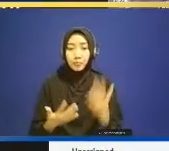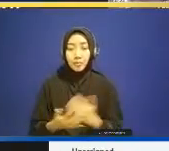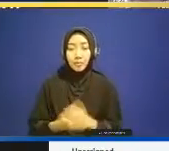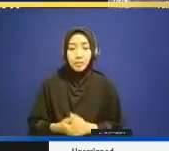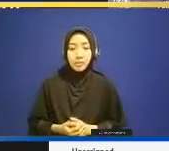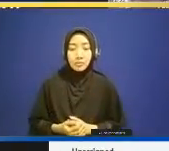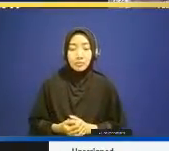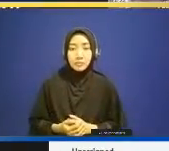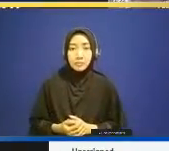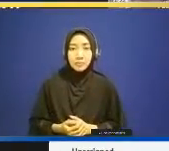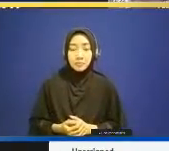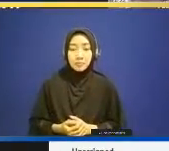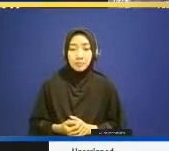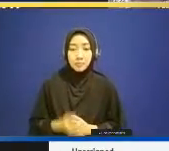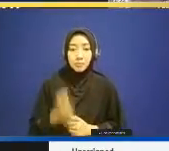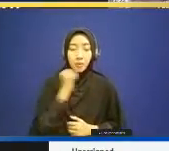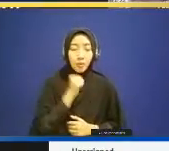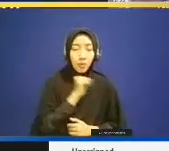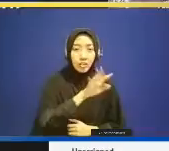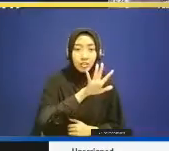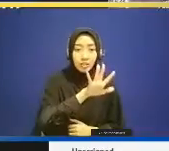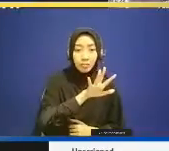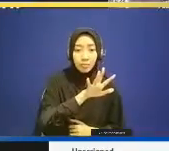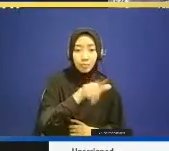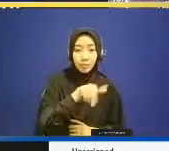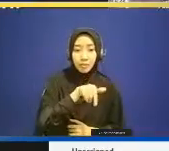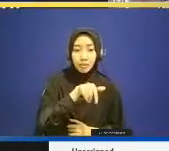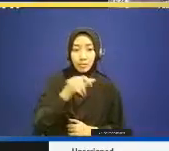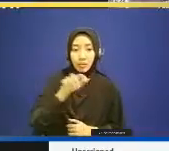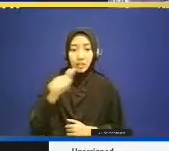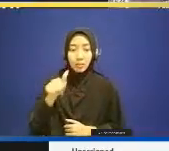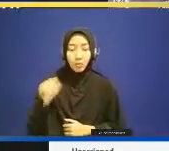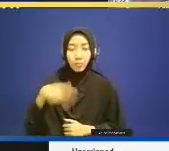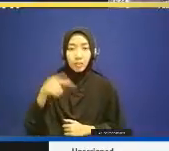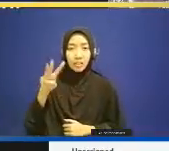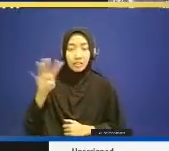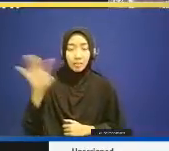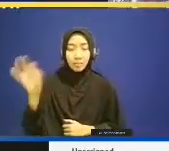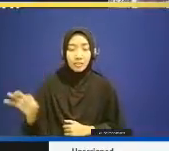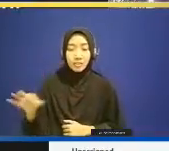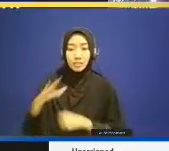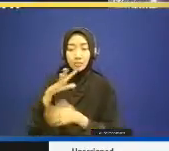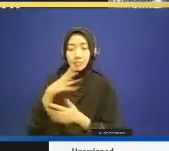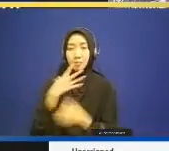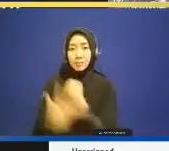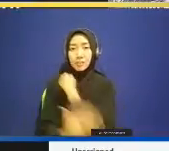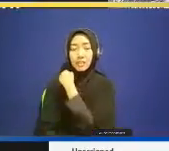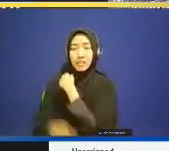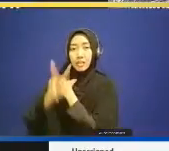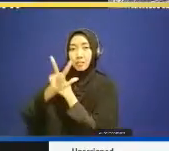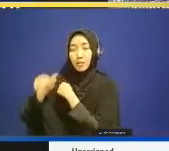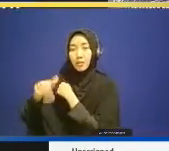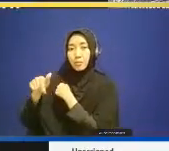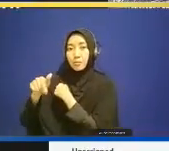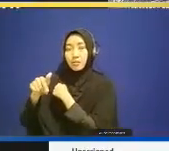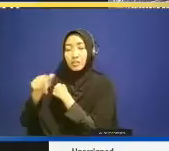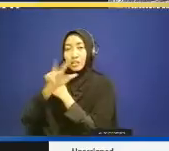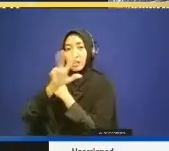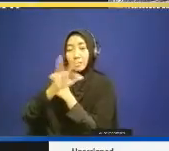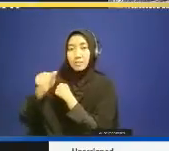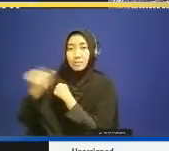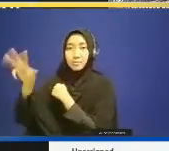pengangguran 5,5 sampai 6,3 persen kemiskinan 8,5 sampai dan persen